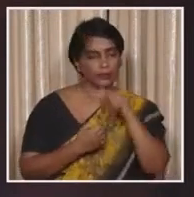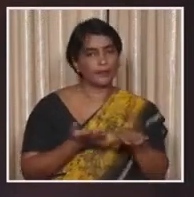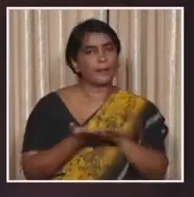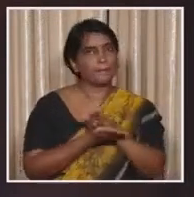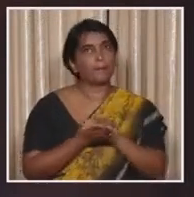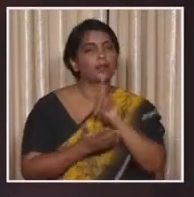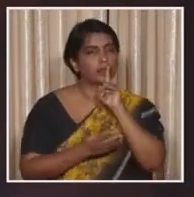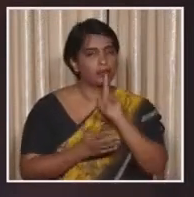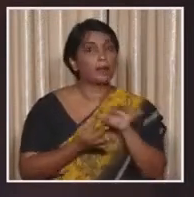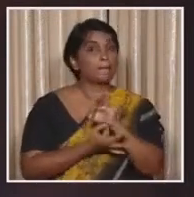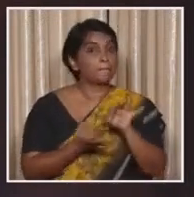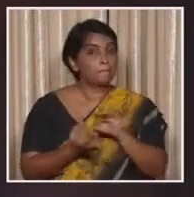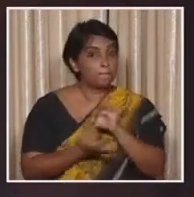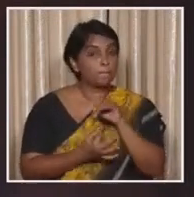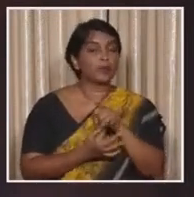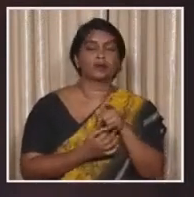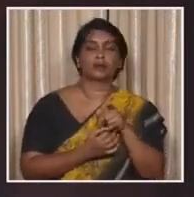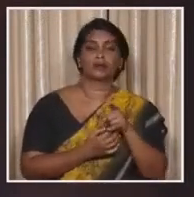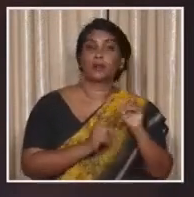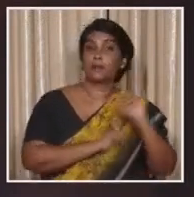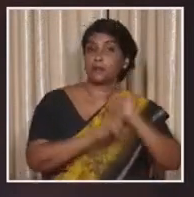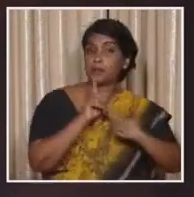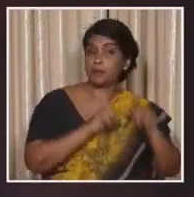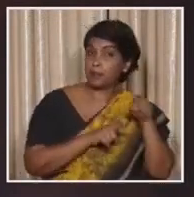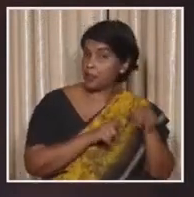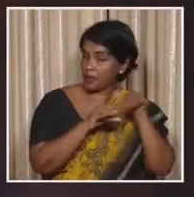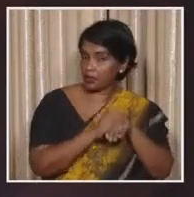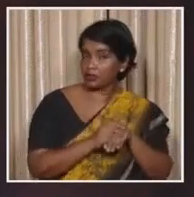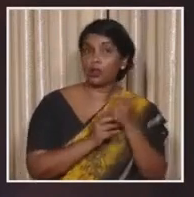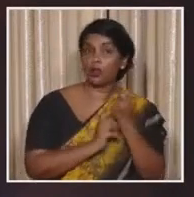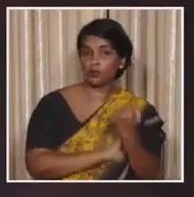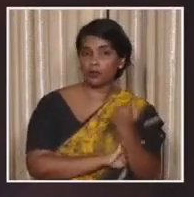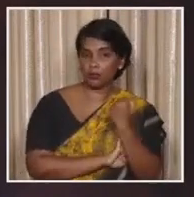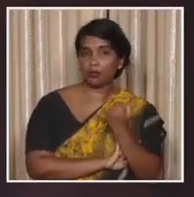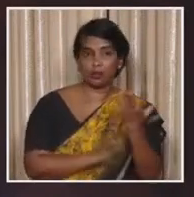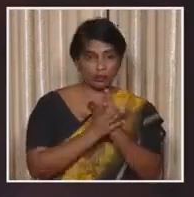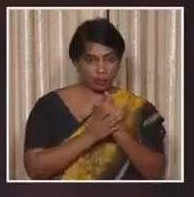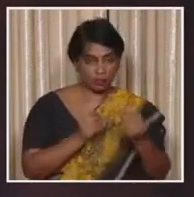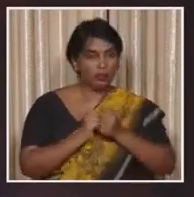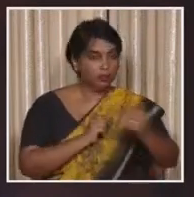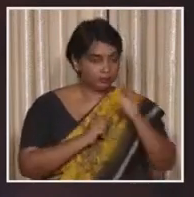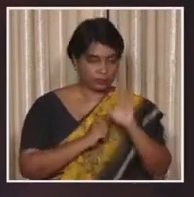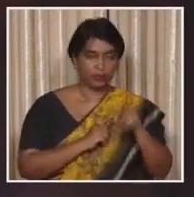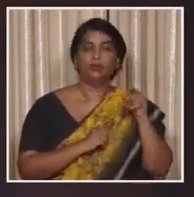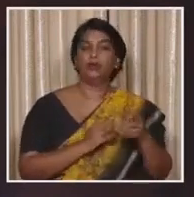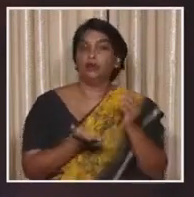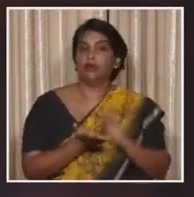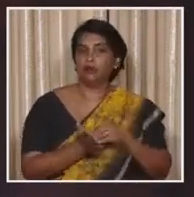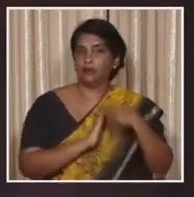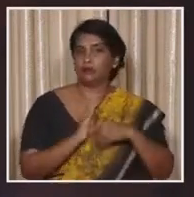அறிவிக்கப்படுமாக இருந்தால் நாடாளுமன்றத்திற்கு எதற்கு நிதி அதிகாரம்? மக்கள் ஆணைக்கு மதிப்பளிக்கும் செயற்பாடுகளா இவை?